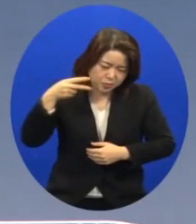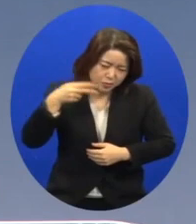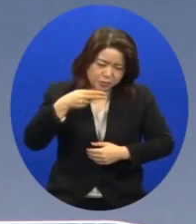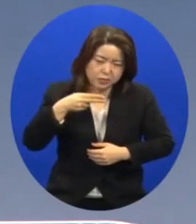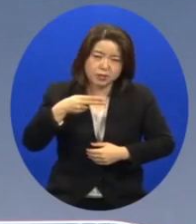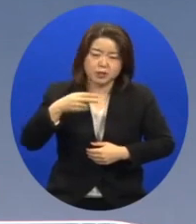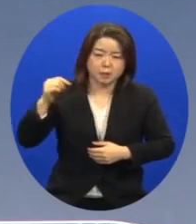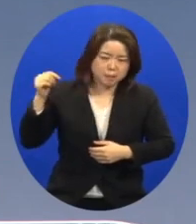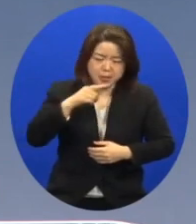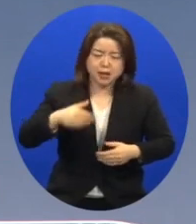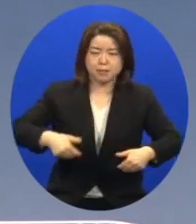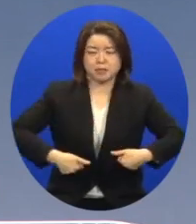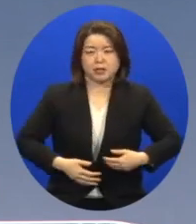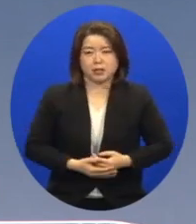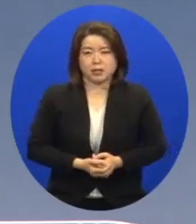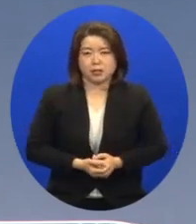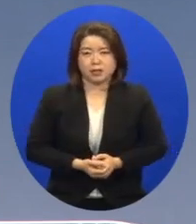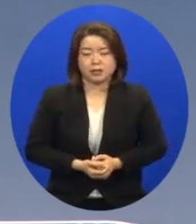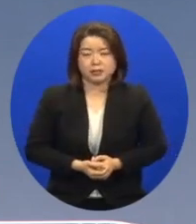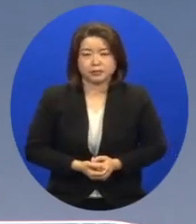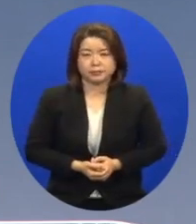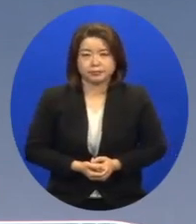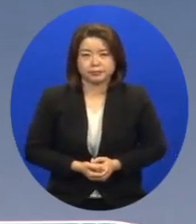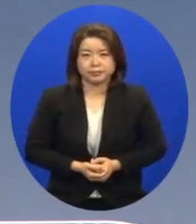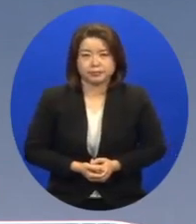끊어 내야 합니다